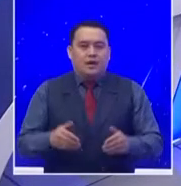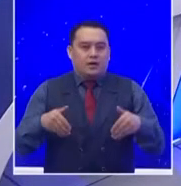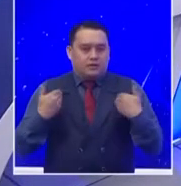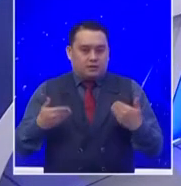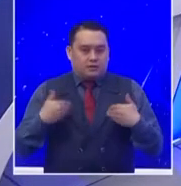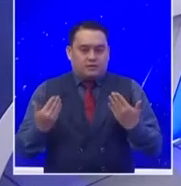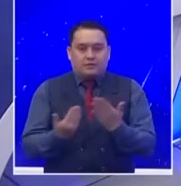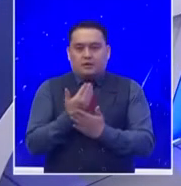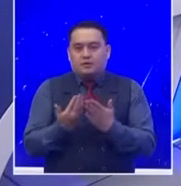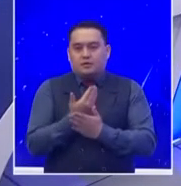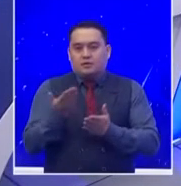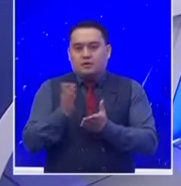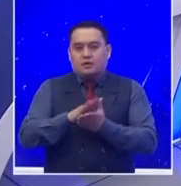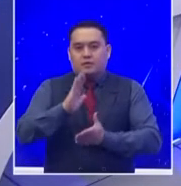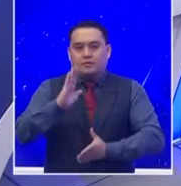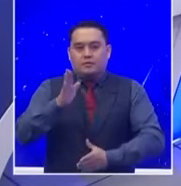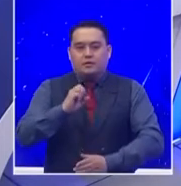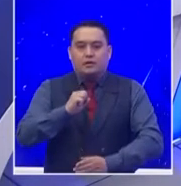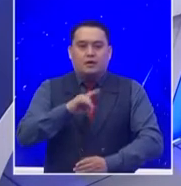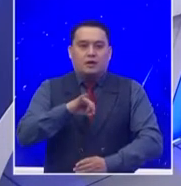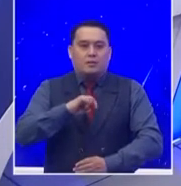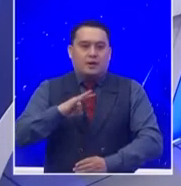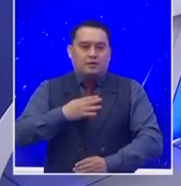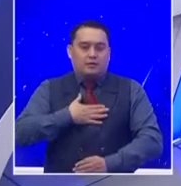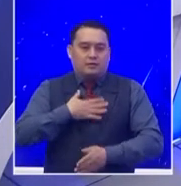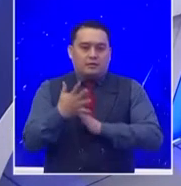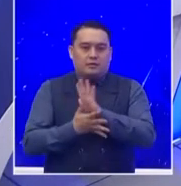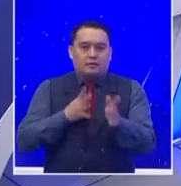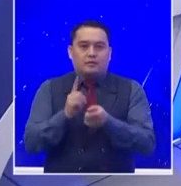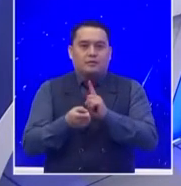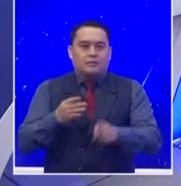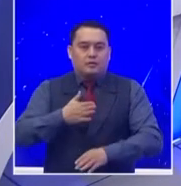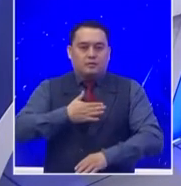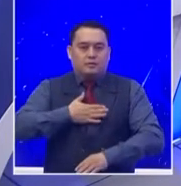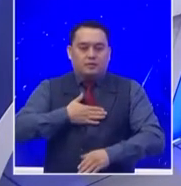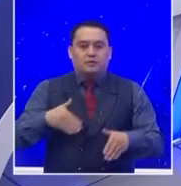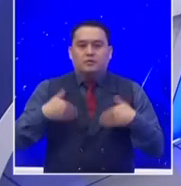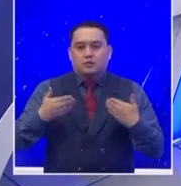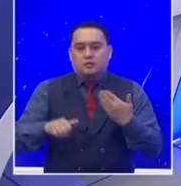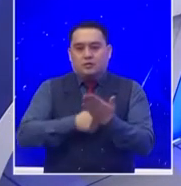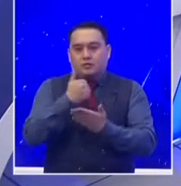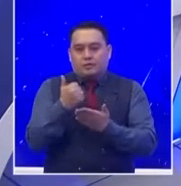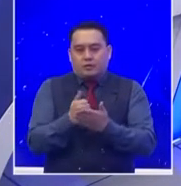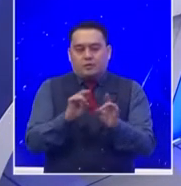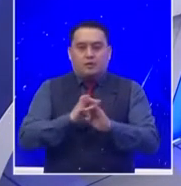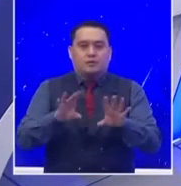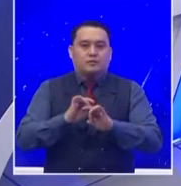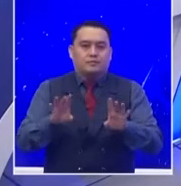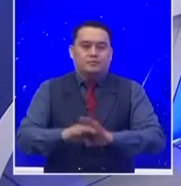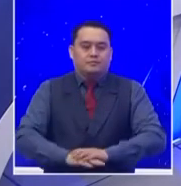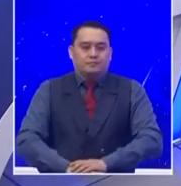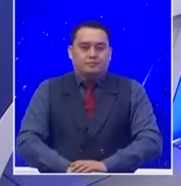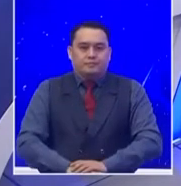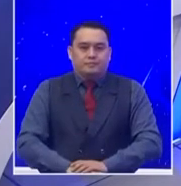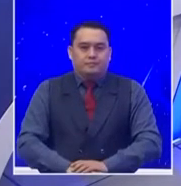Здравствуйте! Время новостей на телеканале ЖТСУ. В студии Еламан Раймбеков. И сурдоперевод обеспечивает Марат Жумабеков. И в начале выпуска коротко о самом